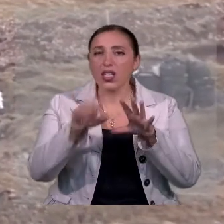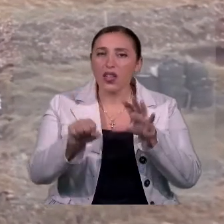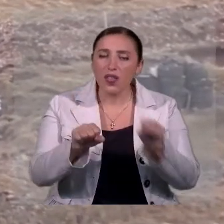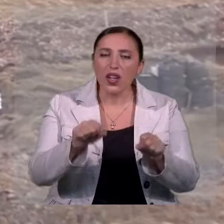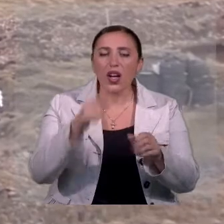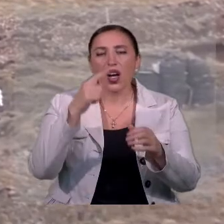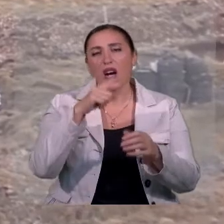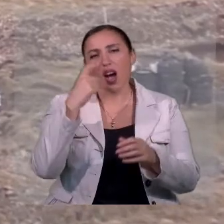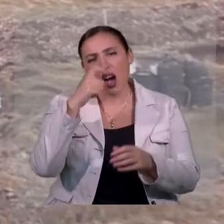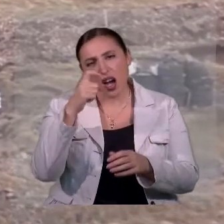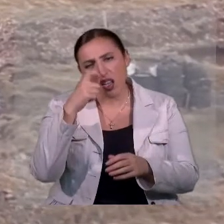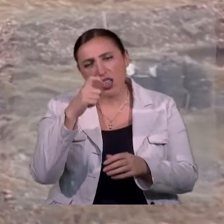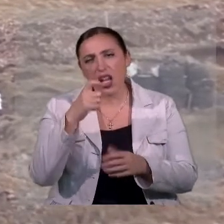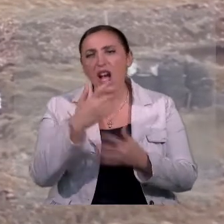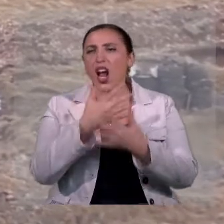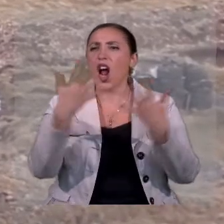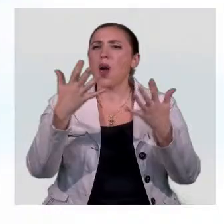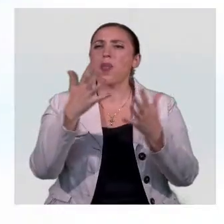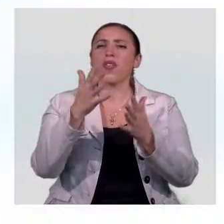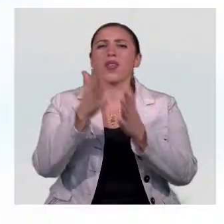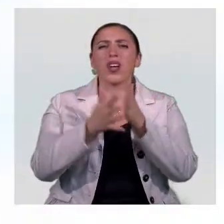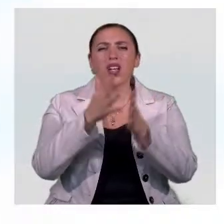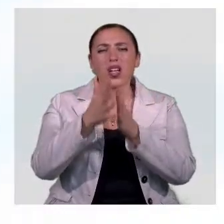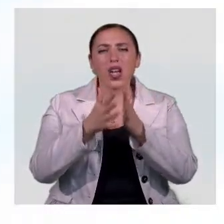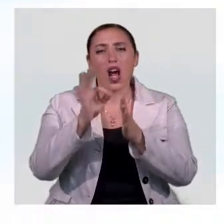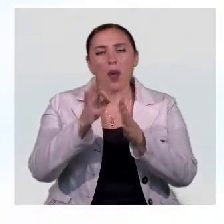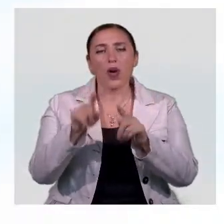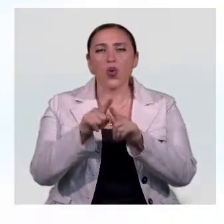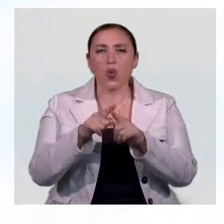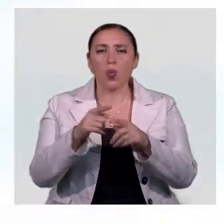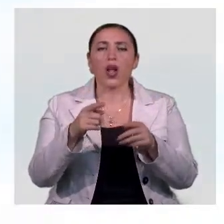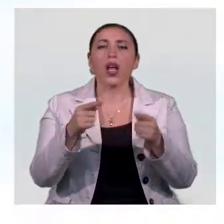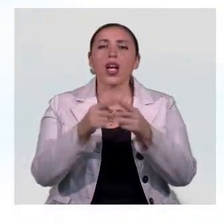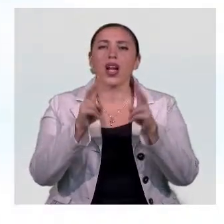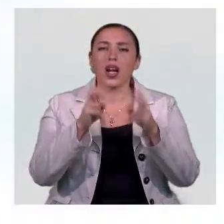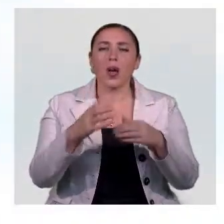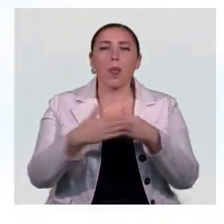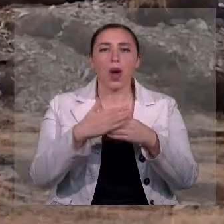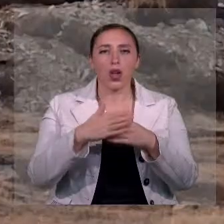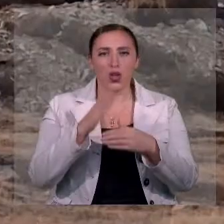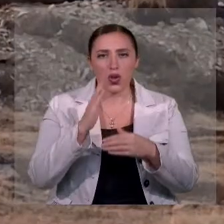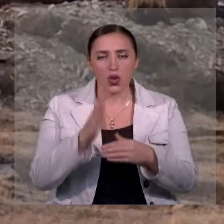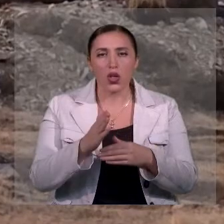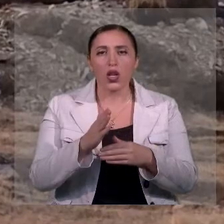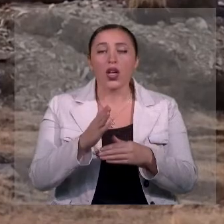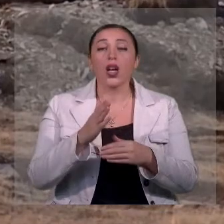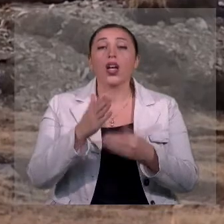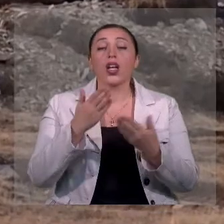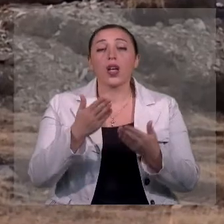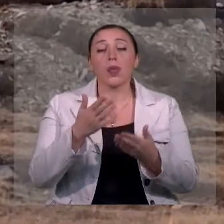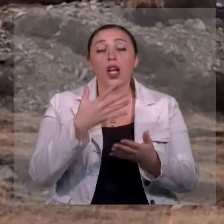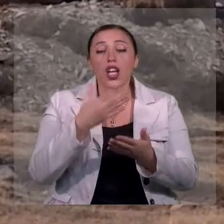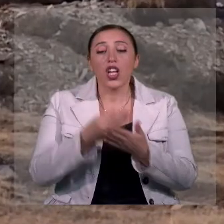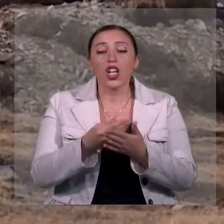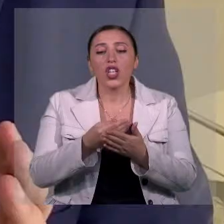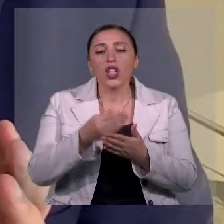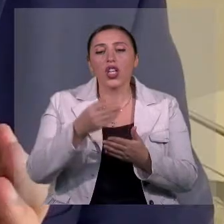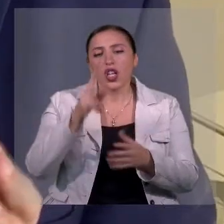խախտելու, հրապարակային կոչերի համար էլ քրեական պատիժ կա։ Հիմա անհրաժեշտ է հստակեցնել ինքնիշխանության մասը։